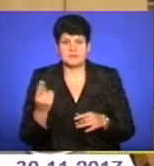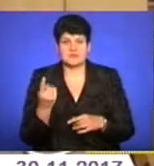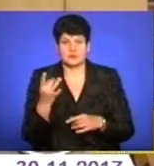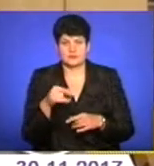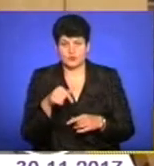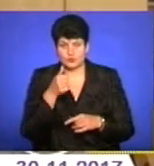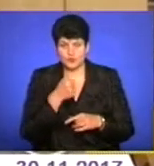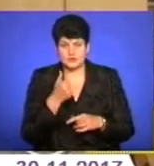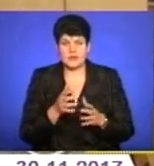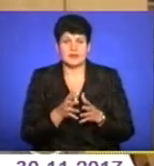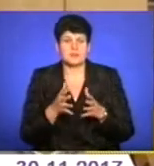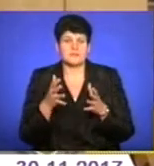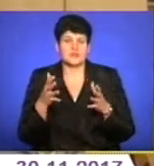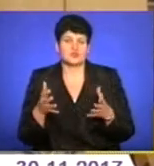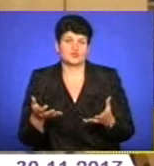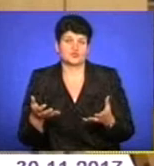по-друге,